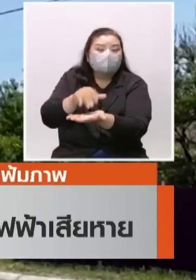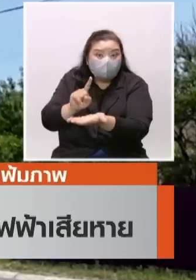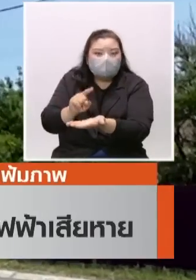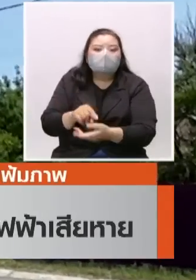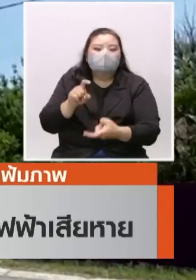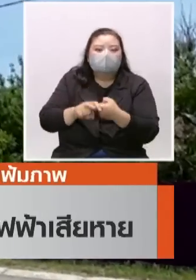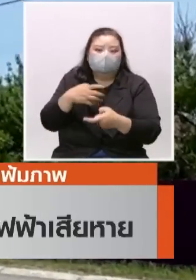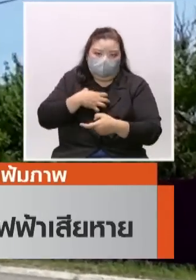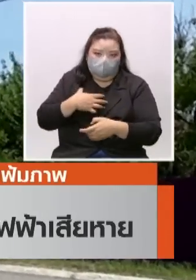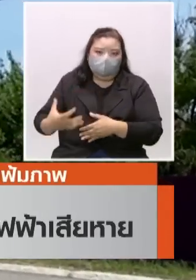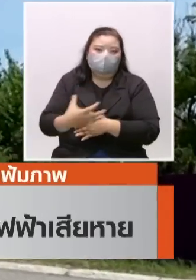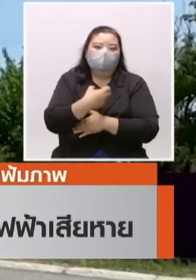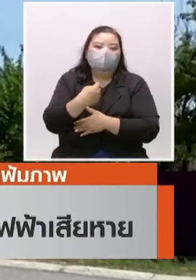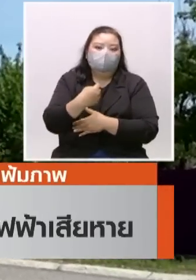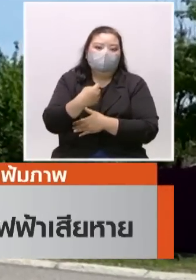โมตีค่ะ